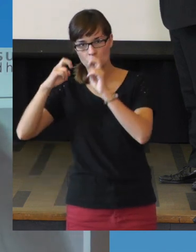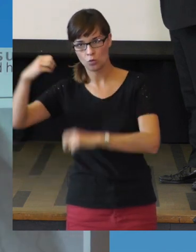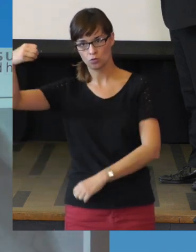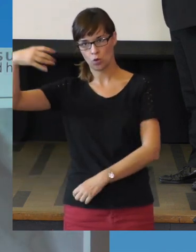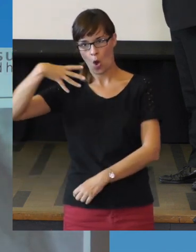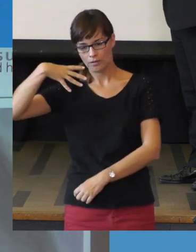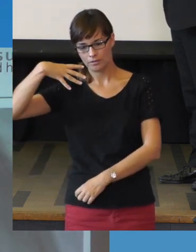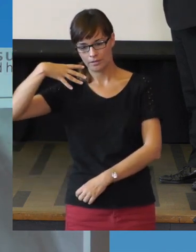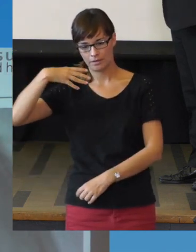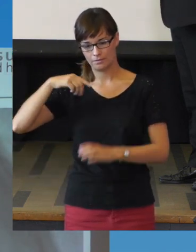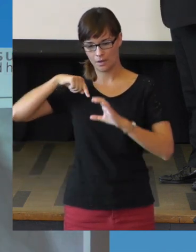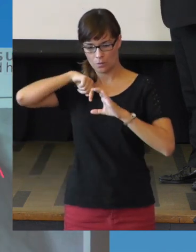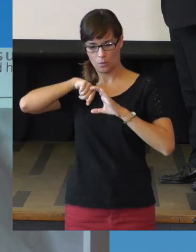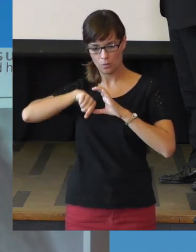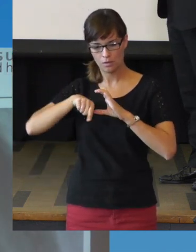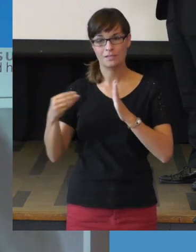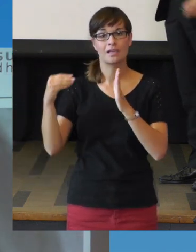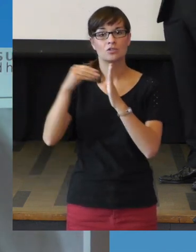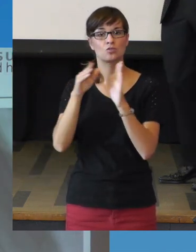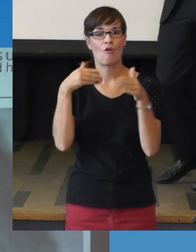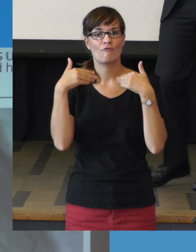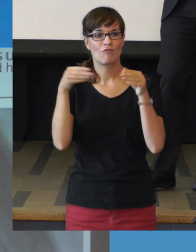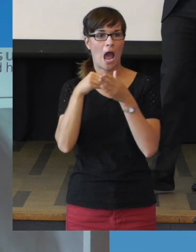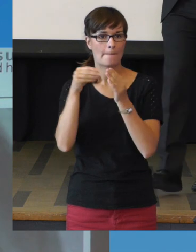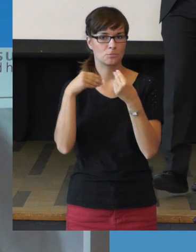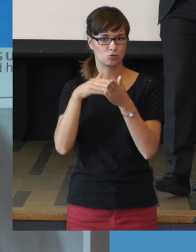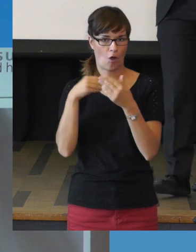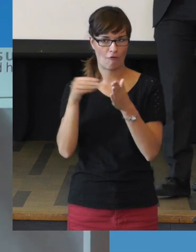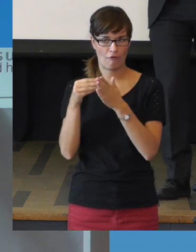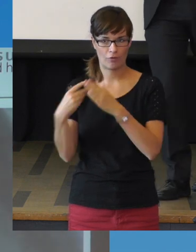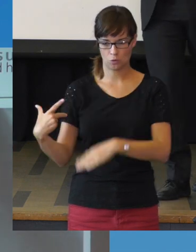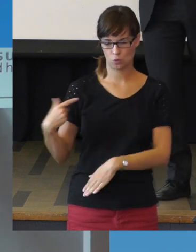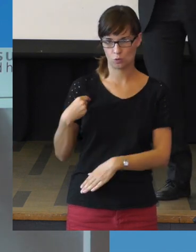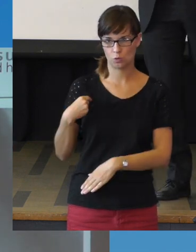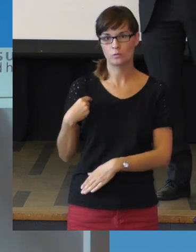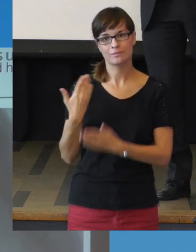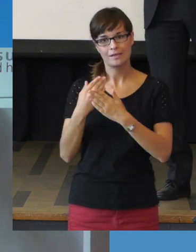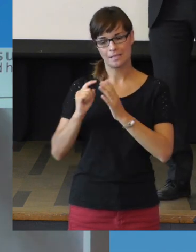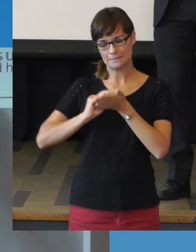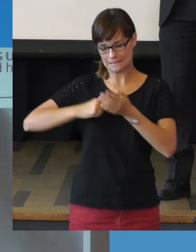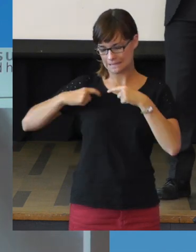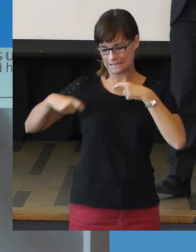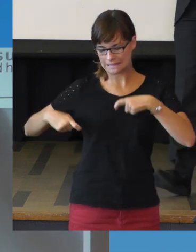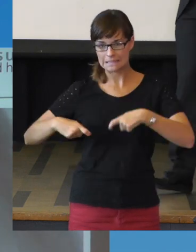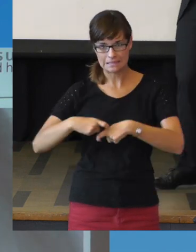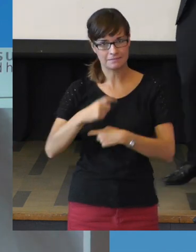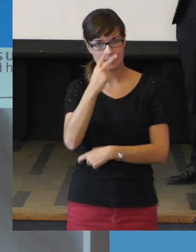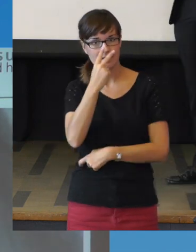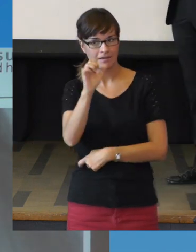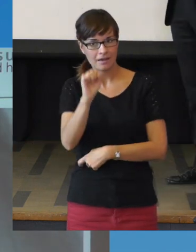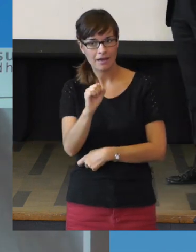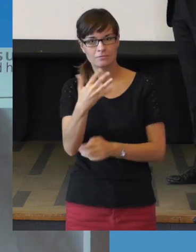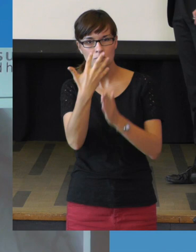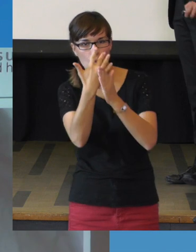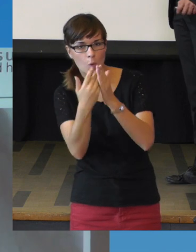des Gefäßes und wir stellen dann mit Kontrastmittel die Gefäße dar und können so sehen, wie das Blut durch die Herzkranzgefäße